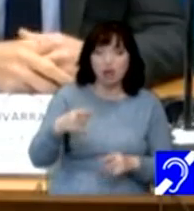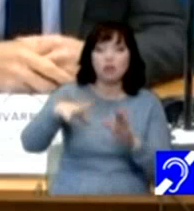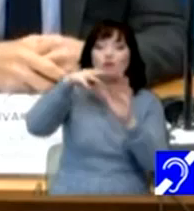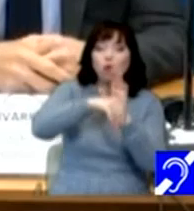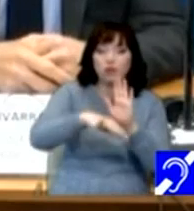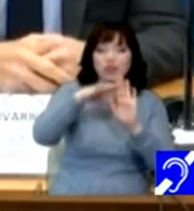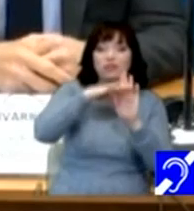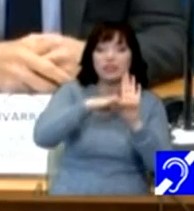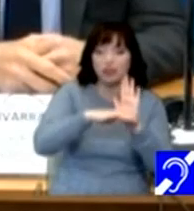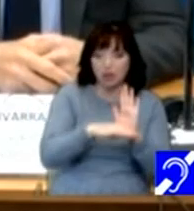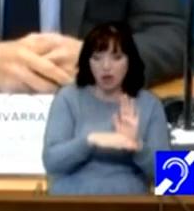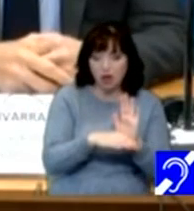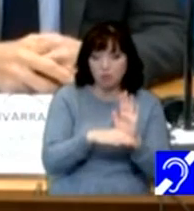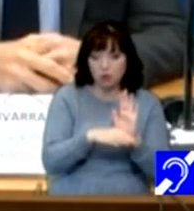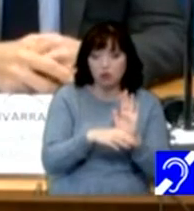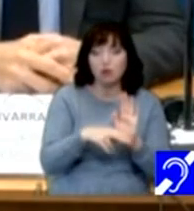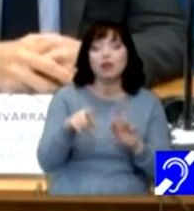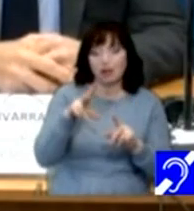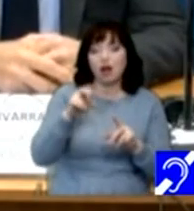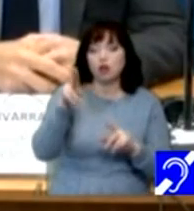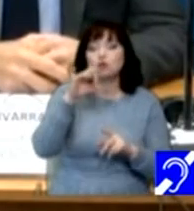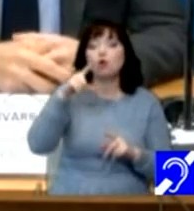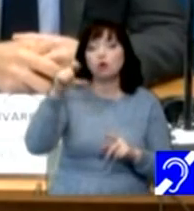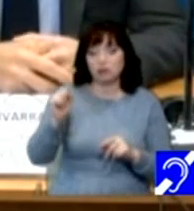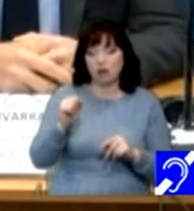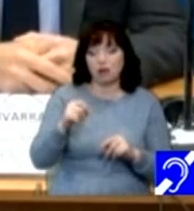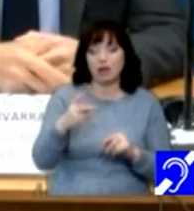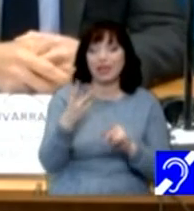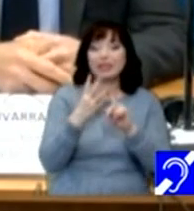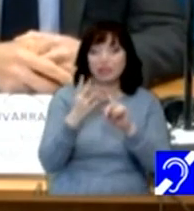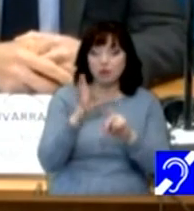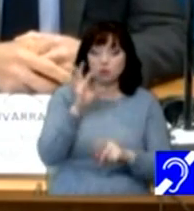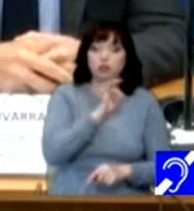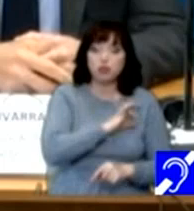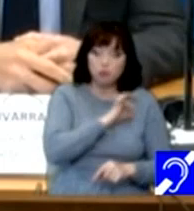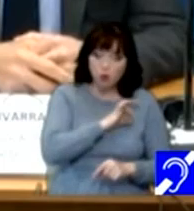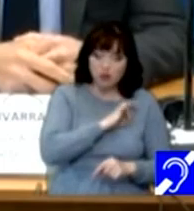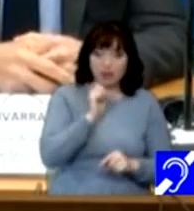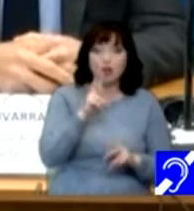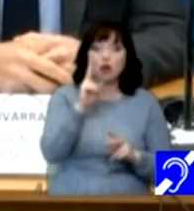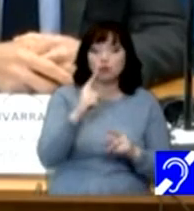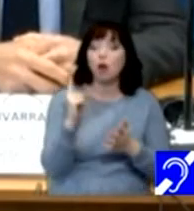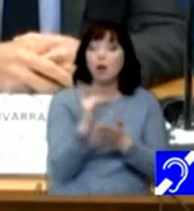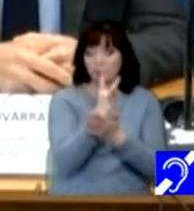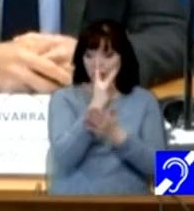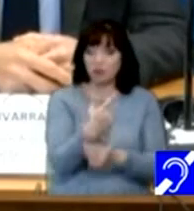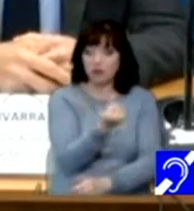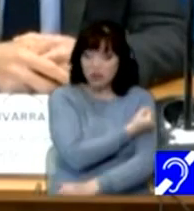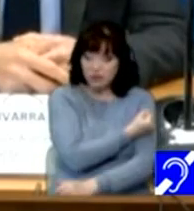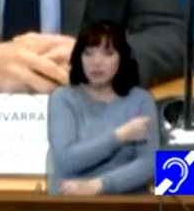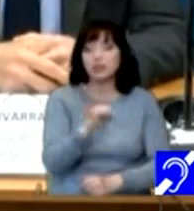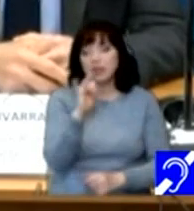scheme pentru dozele booster și va fi utilizat atât pentru schemele primare de vaccinare, cât și